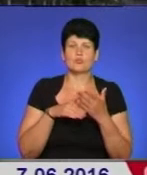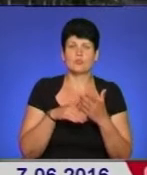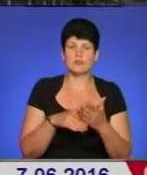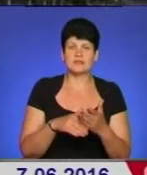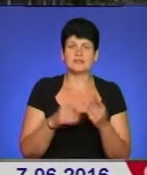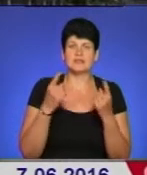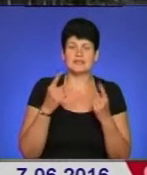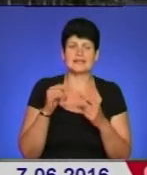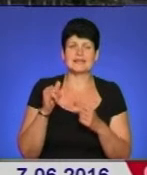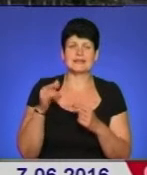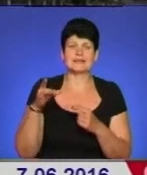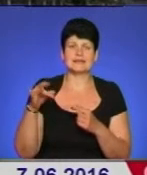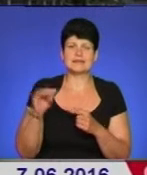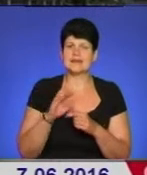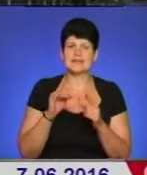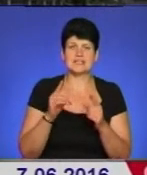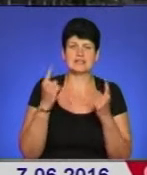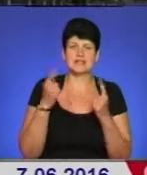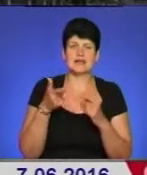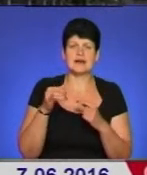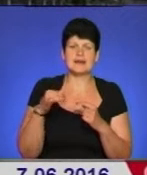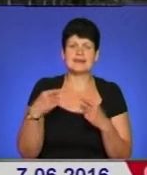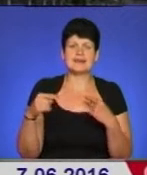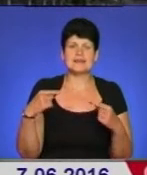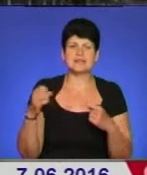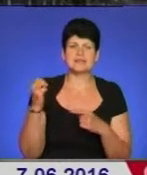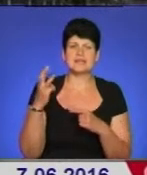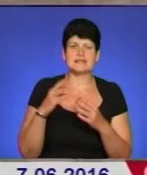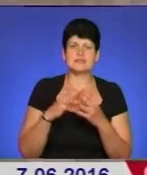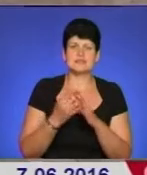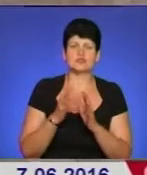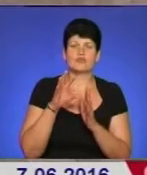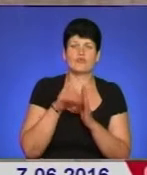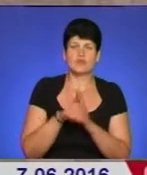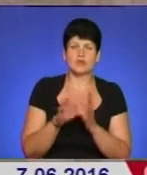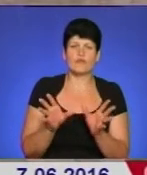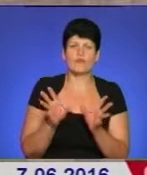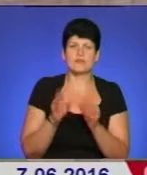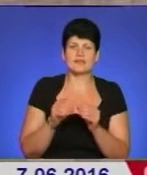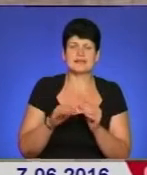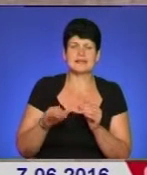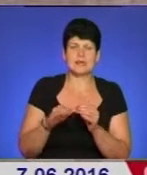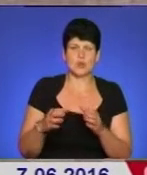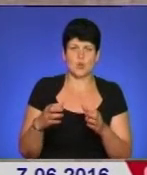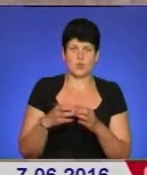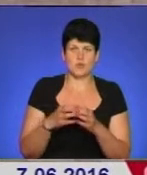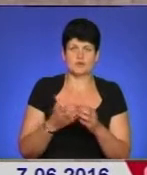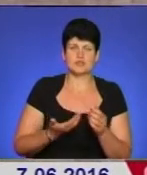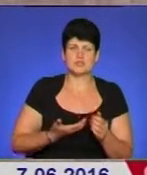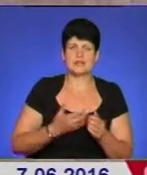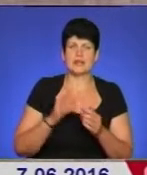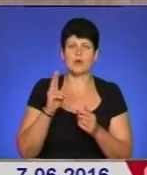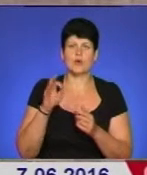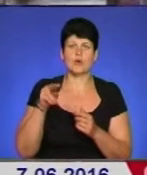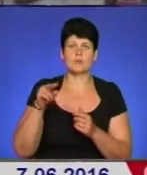і Великій Ігнатівці не лише Великі Гаї, а й інші 13 сіл, що входять до цієї об'єднаної територіальної громади. А жителі